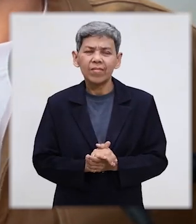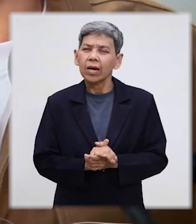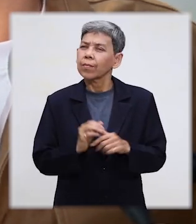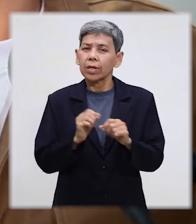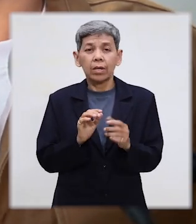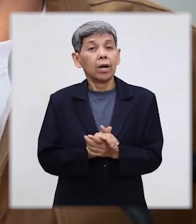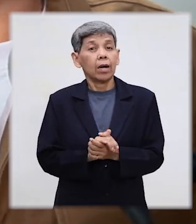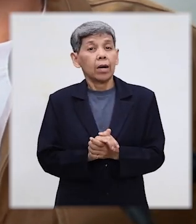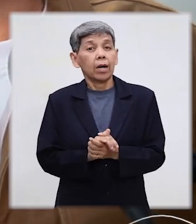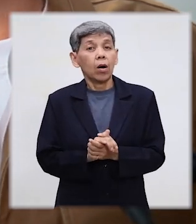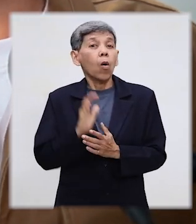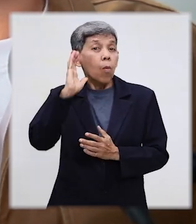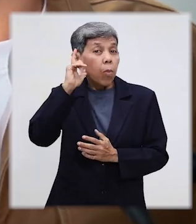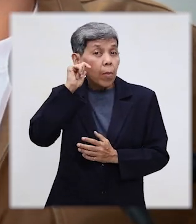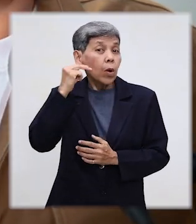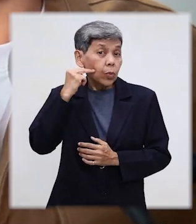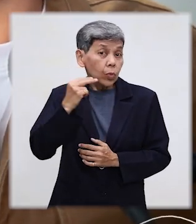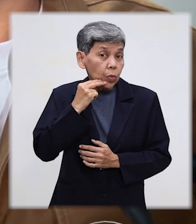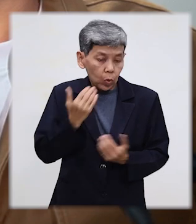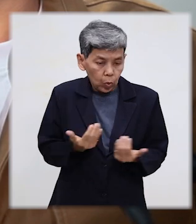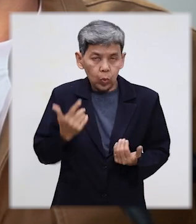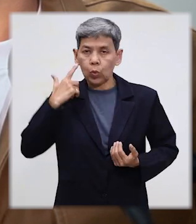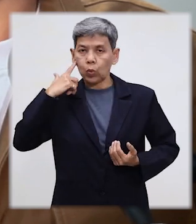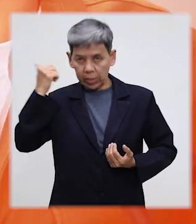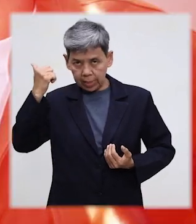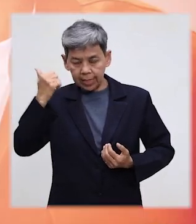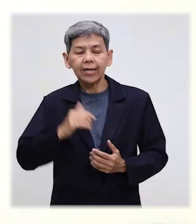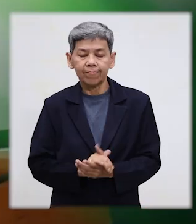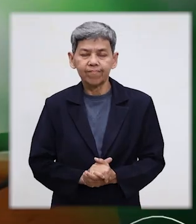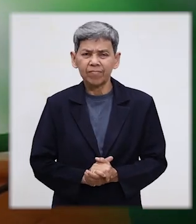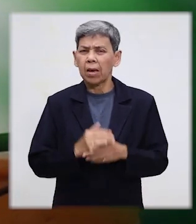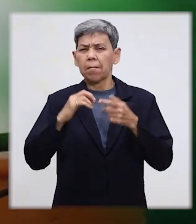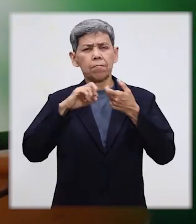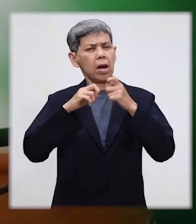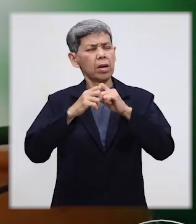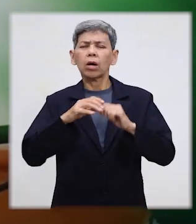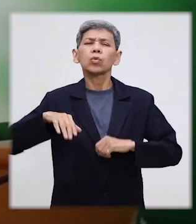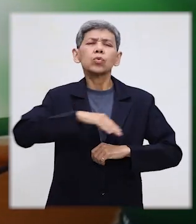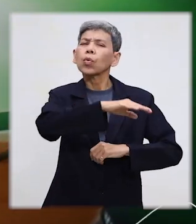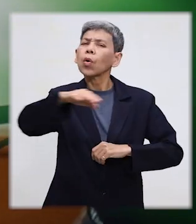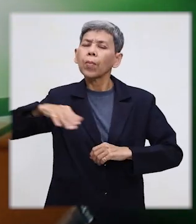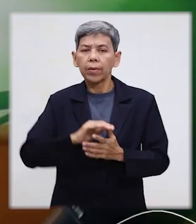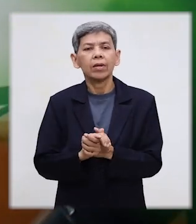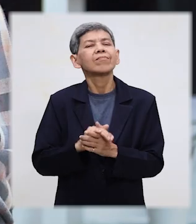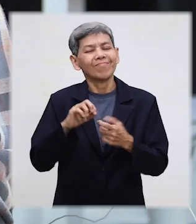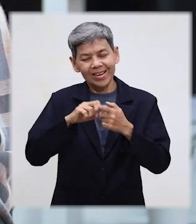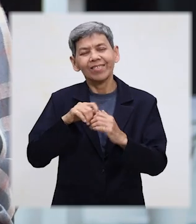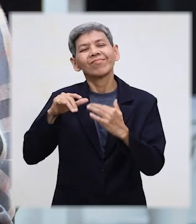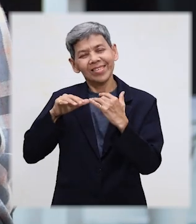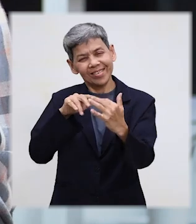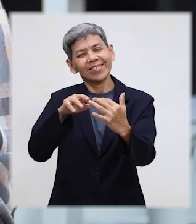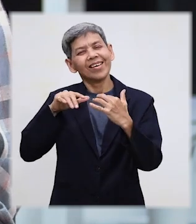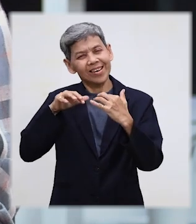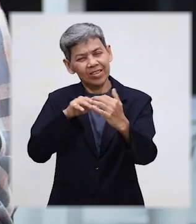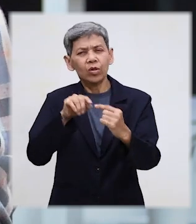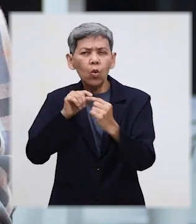งว่าลูกของคนหูหนวก ที่หูหนวก ใช่ปัญหาผมว่าทั่วไปเลยก็คือเรื่องการสื่อสาร